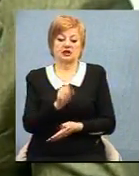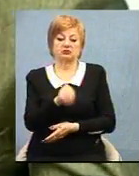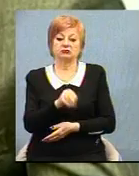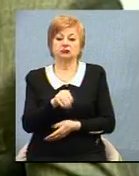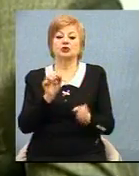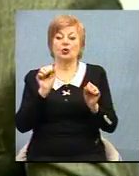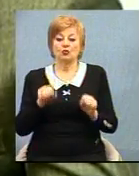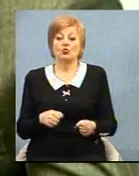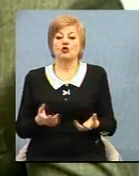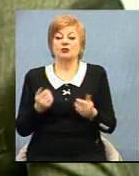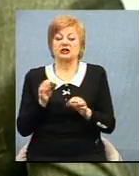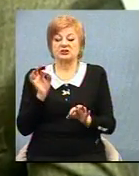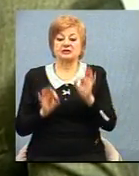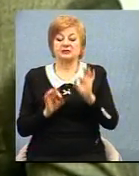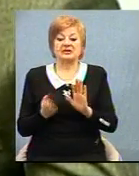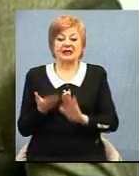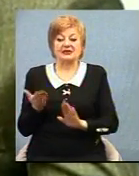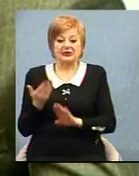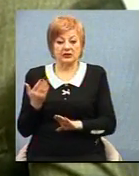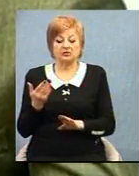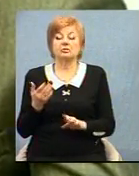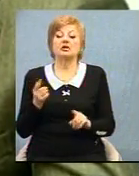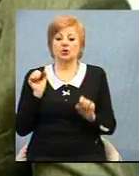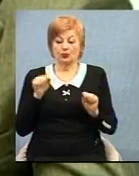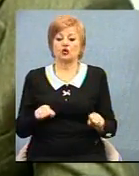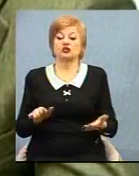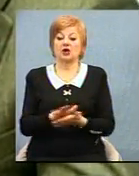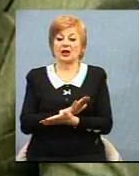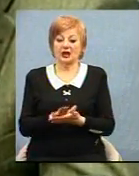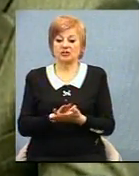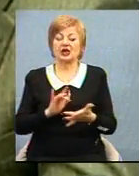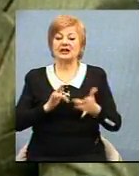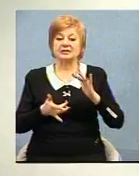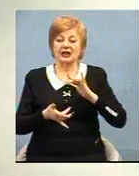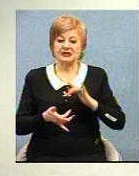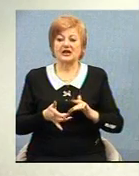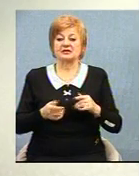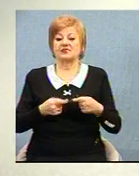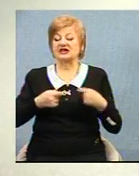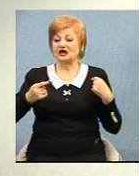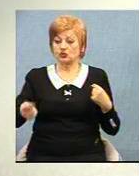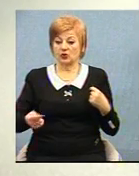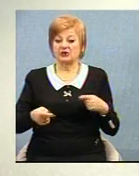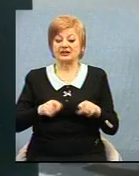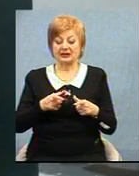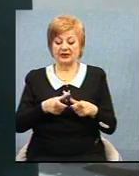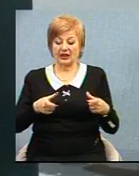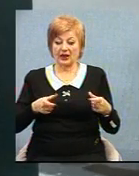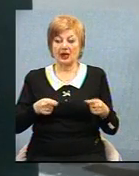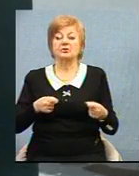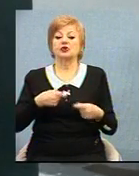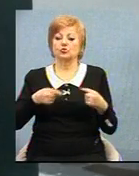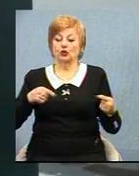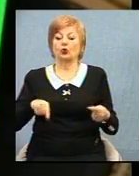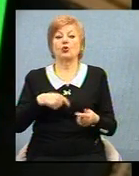может получить эти скидки. Ну и ей можно рассчитаться в сети интернет дистанционно. Подібні карти працюють і в інших